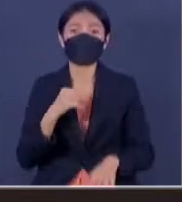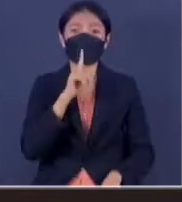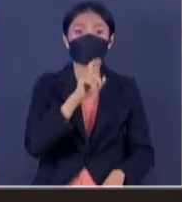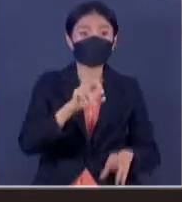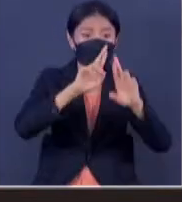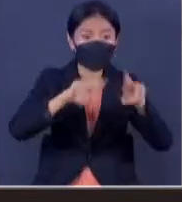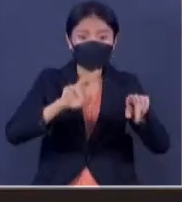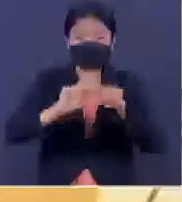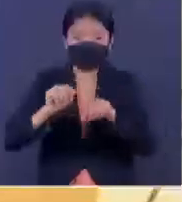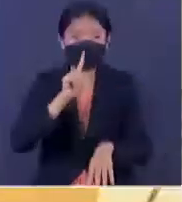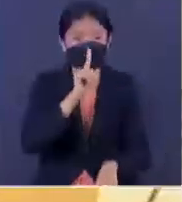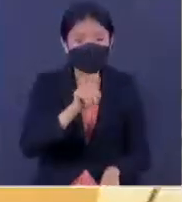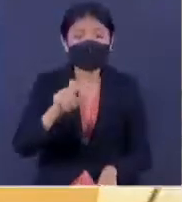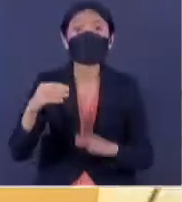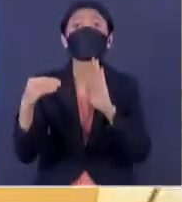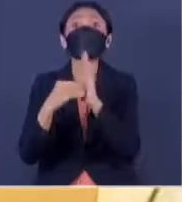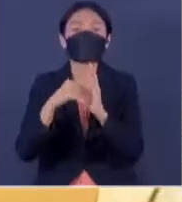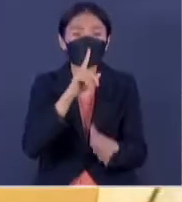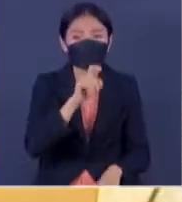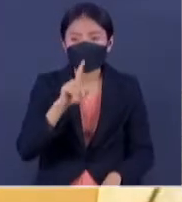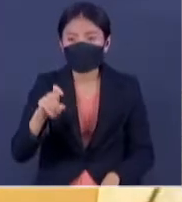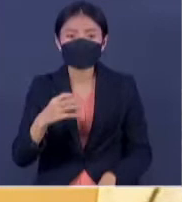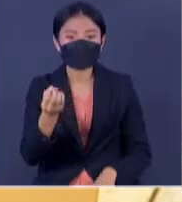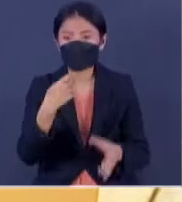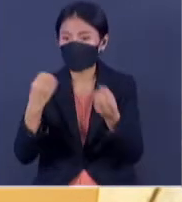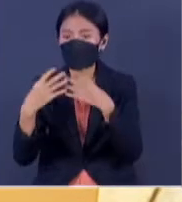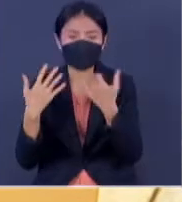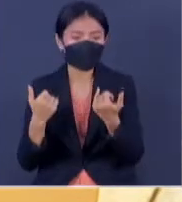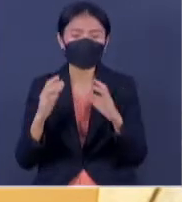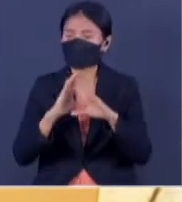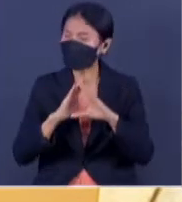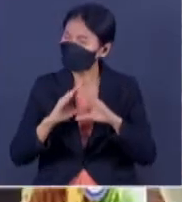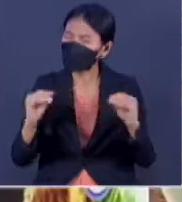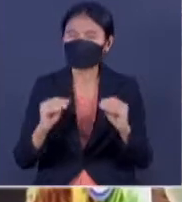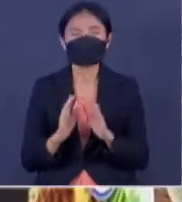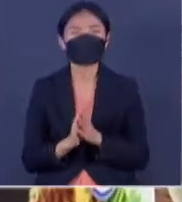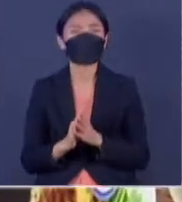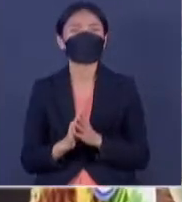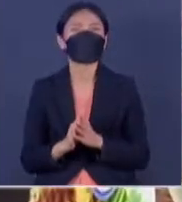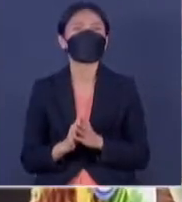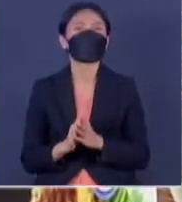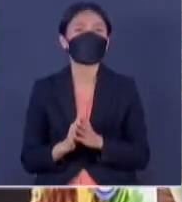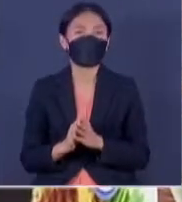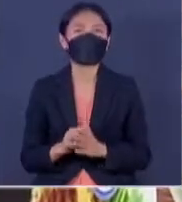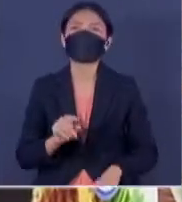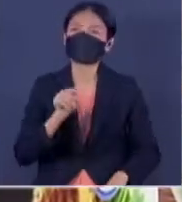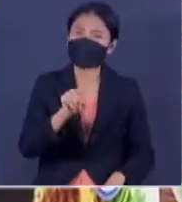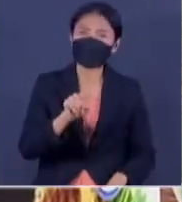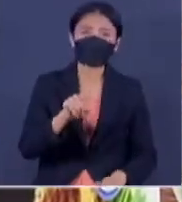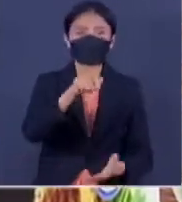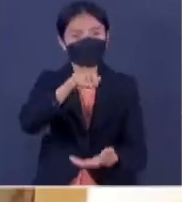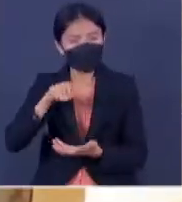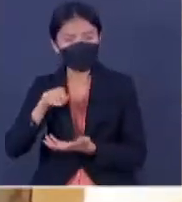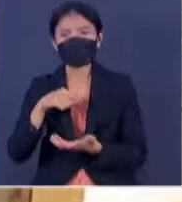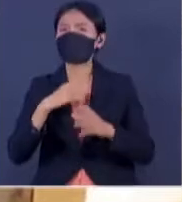ซึ่งเขาก็พูดเป็นเสียงเดียวกันนะคะบอกว่าบรรยากาศเงียบเหงาแม้จะมีบริการสั่งออนไลน์และส่งถึงบ้านก็ตามอย่างเช่นเจ้าของร้านฟา